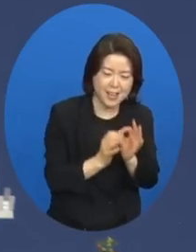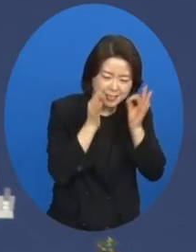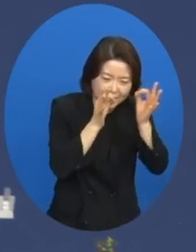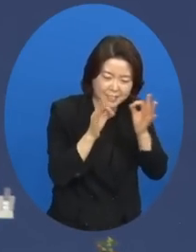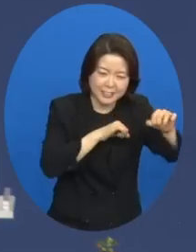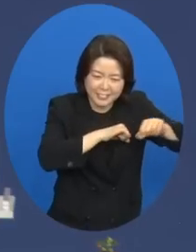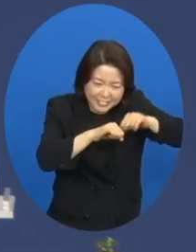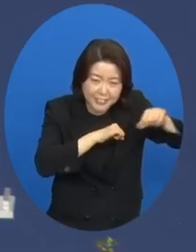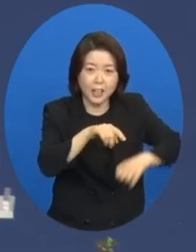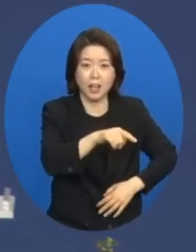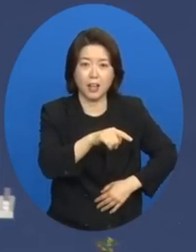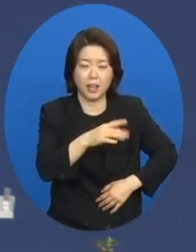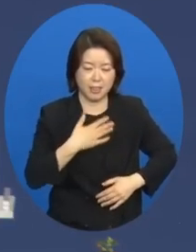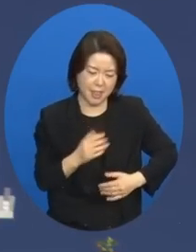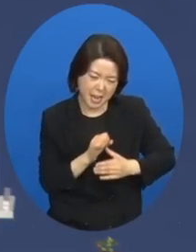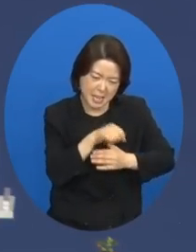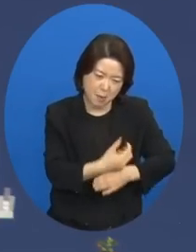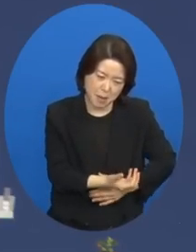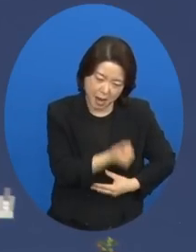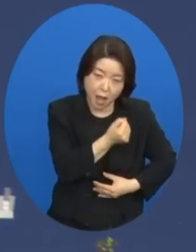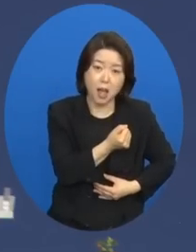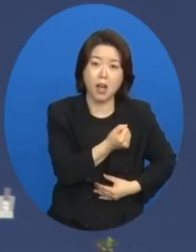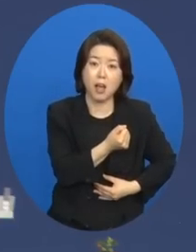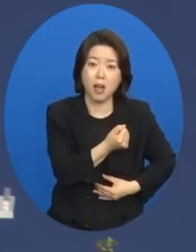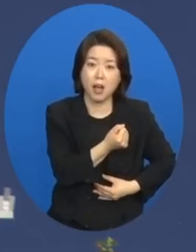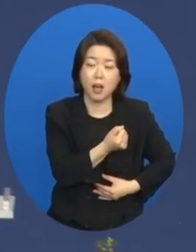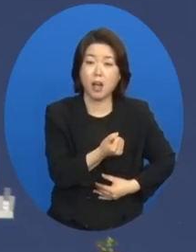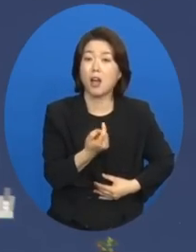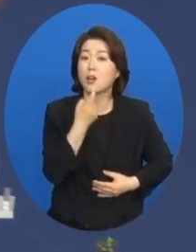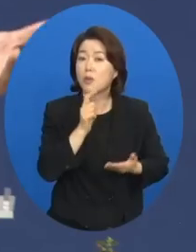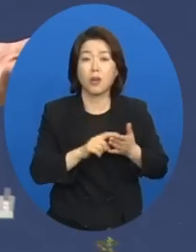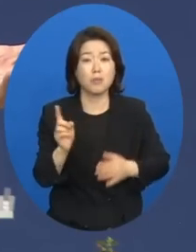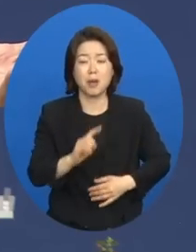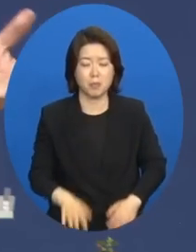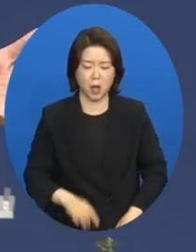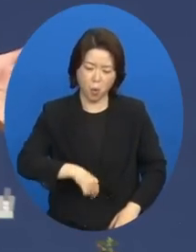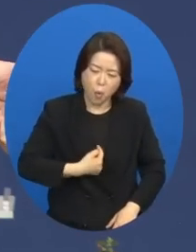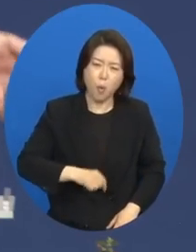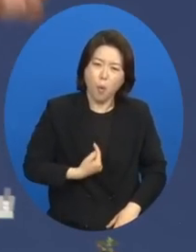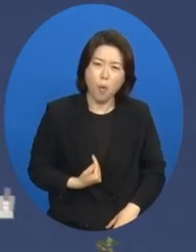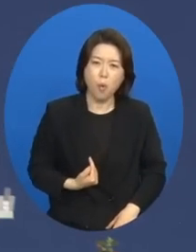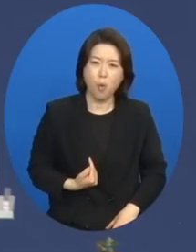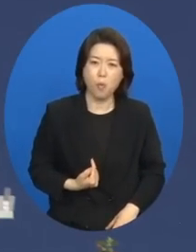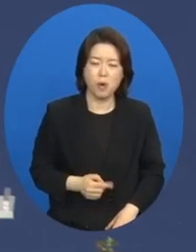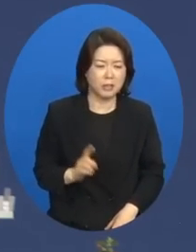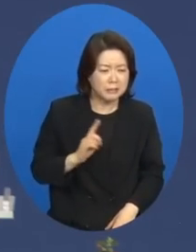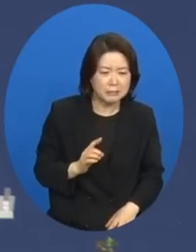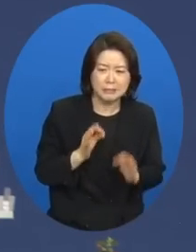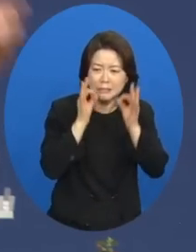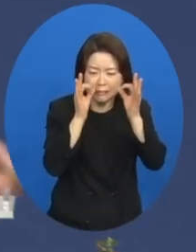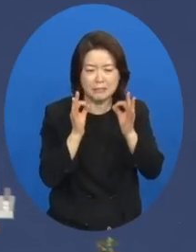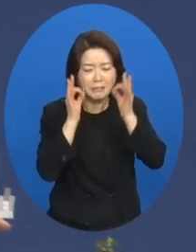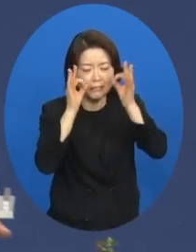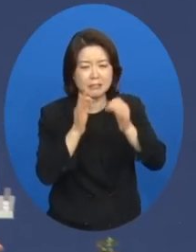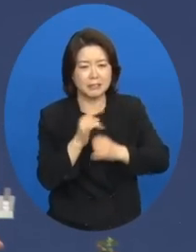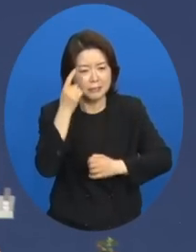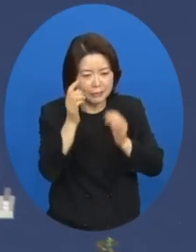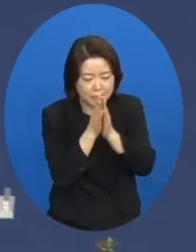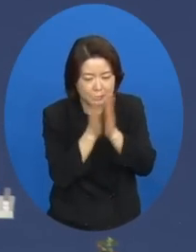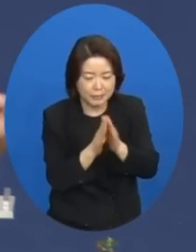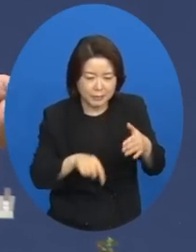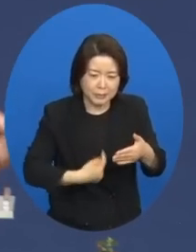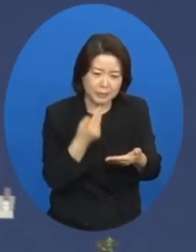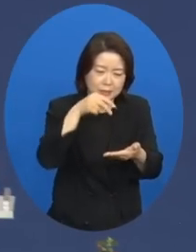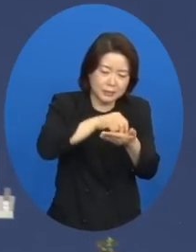쥐어짜서 내가 열매를 맺어야 되는 쉽게 말하면 그냥 혼자 그냥 어떻게 차수성가하는